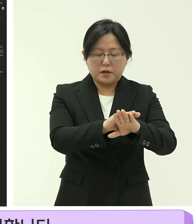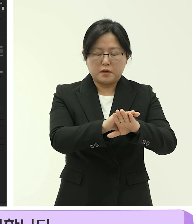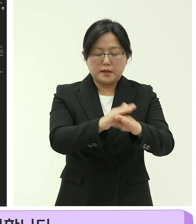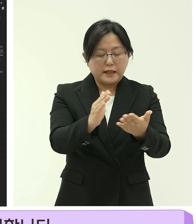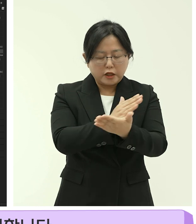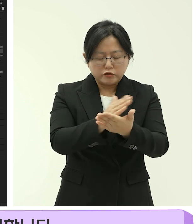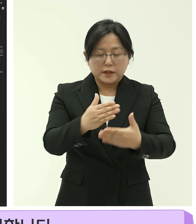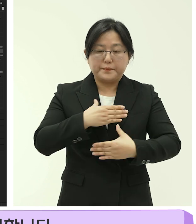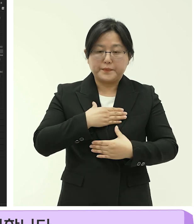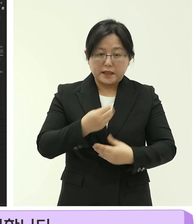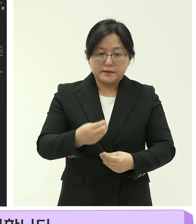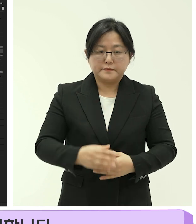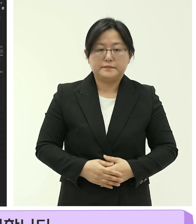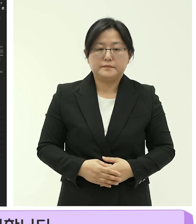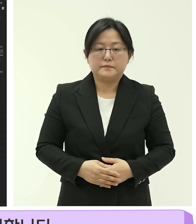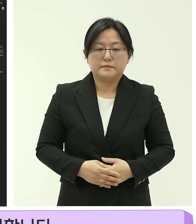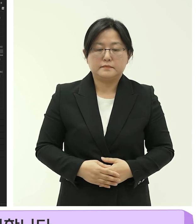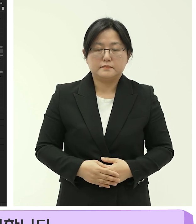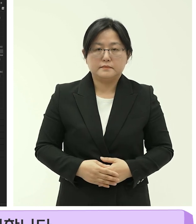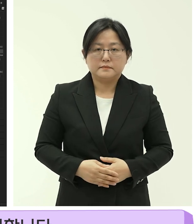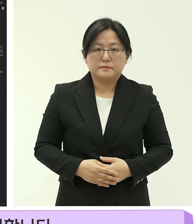편합니다.